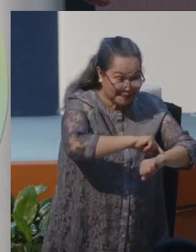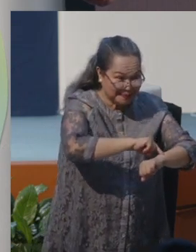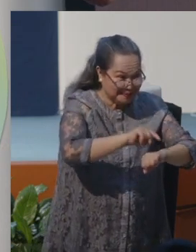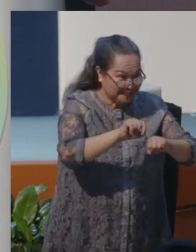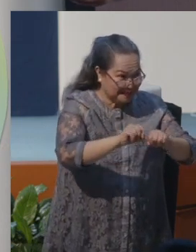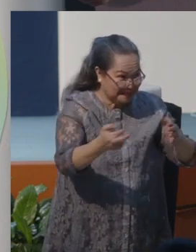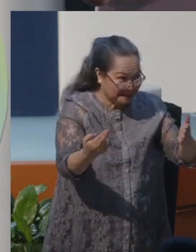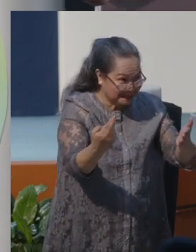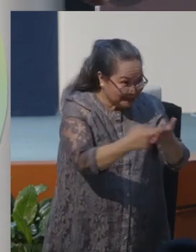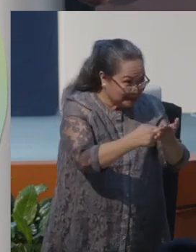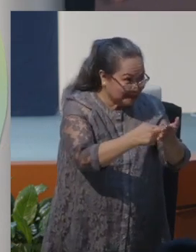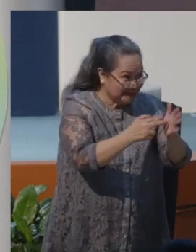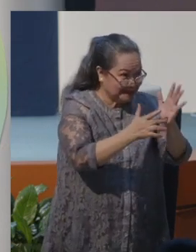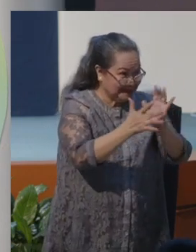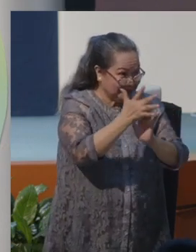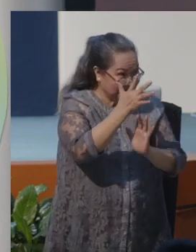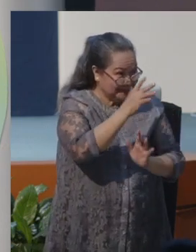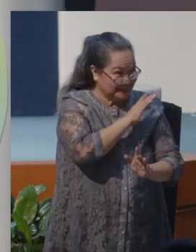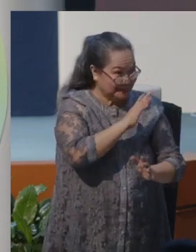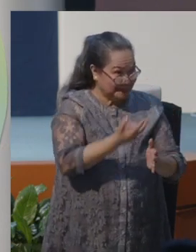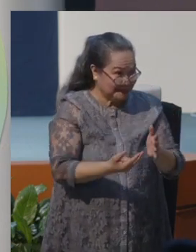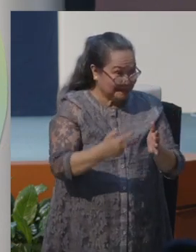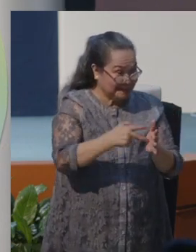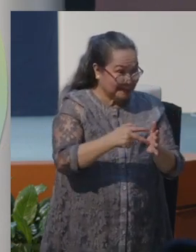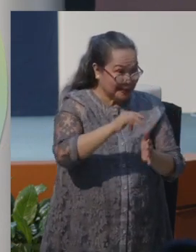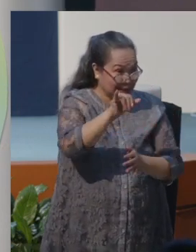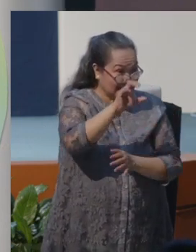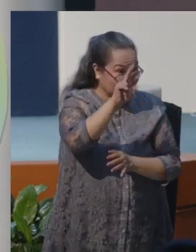ni-restore siya ni Jesus 3 beses sa John 21.